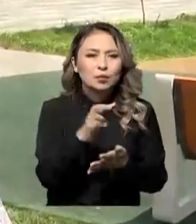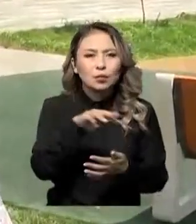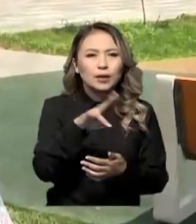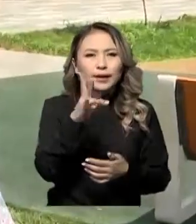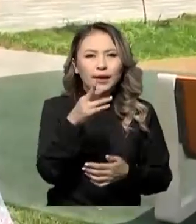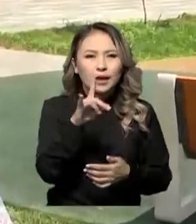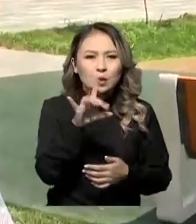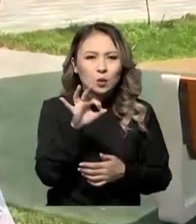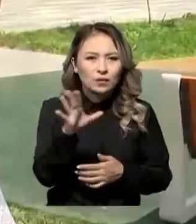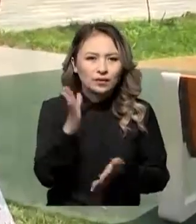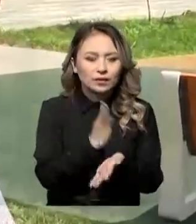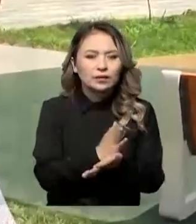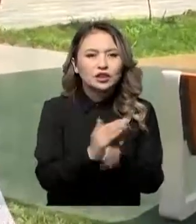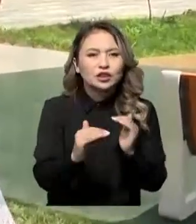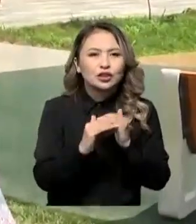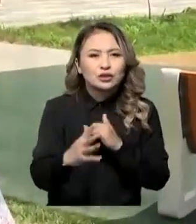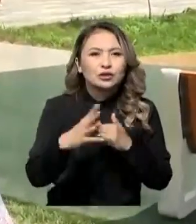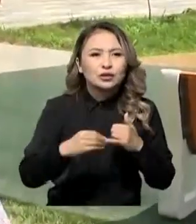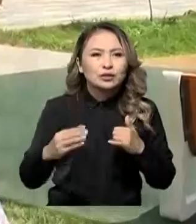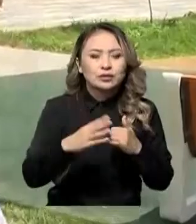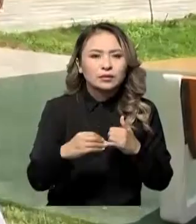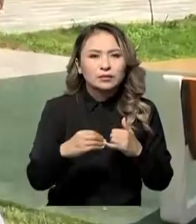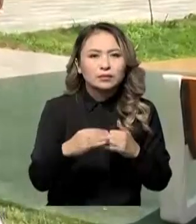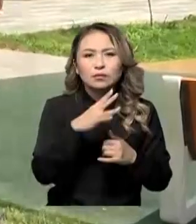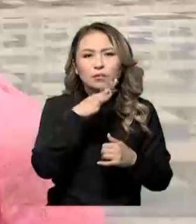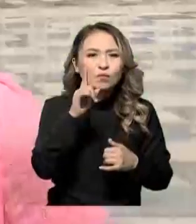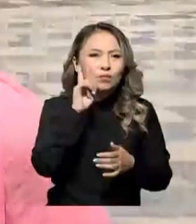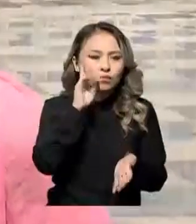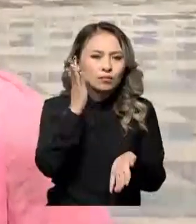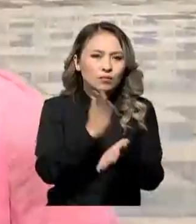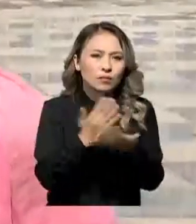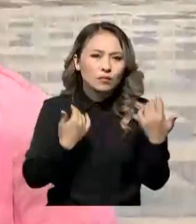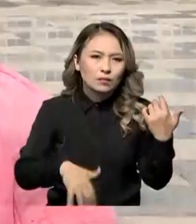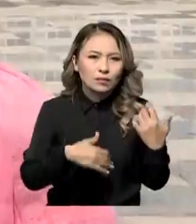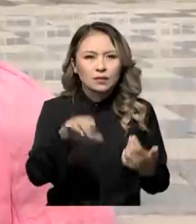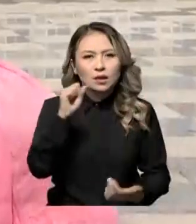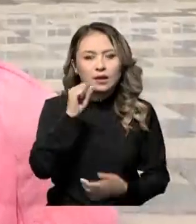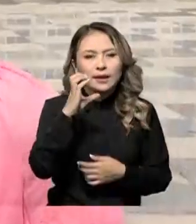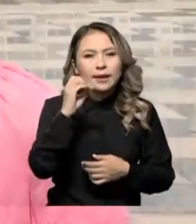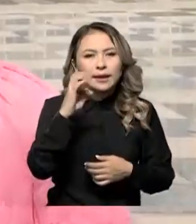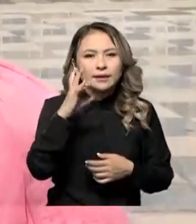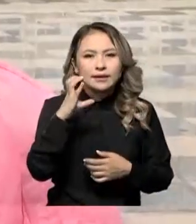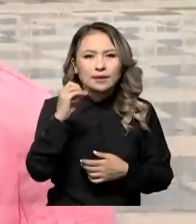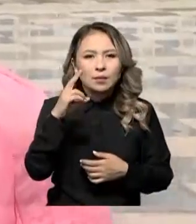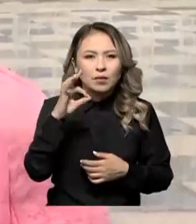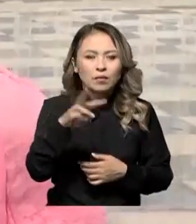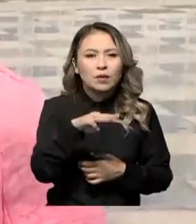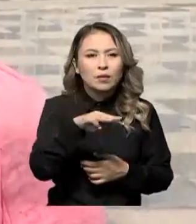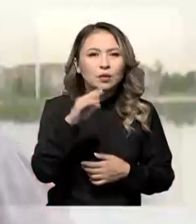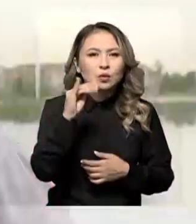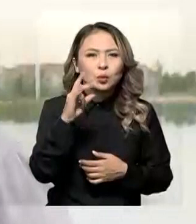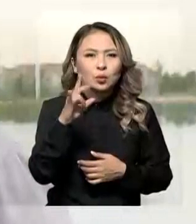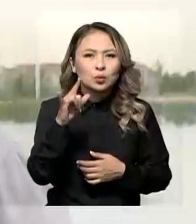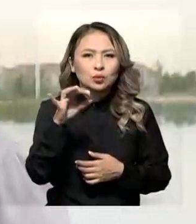бар, жерлестеріміз. Қаншама жастарымыз бар ғой? Кешілерден Асылбекен Сепов және Мақпал Жүнісованы